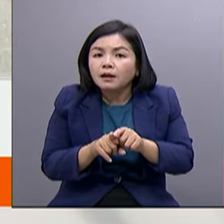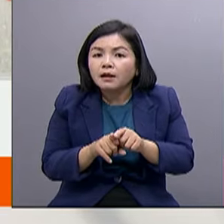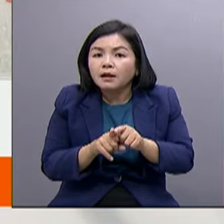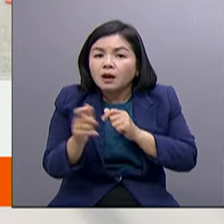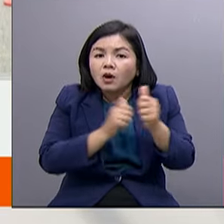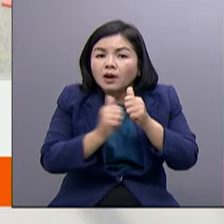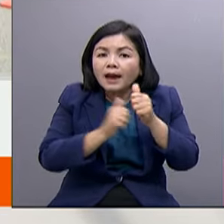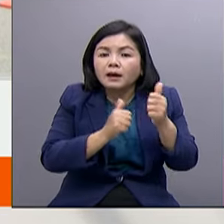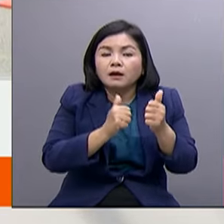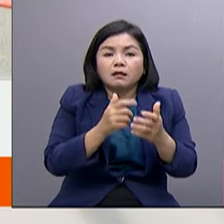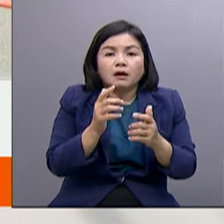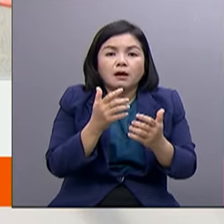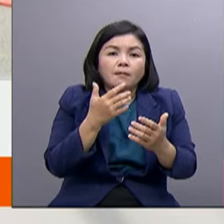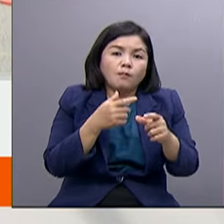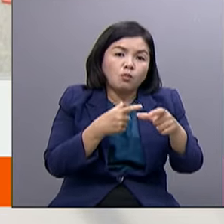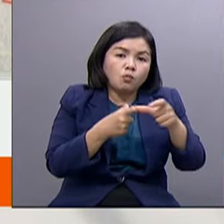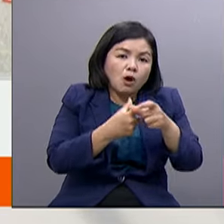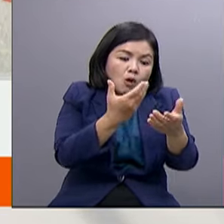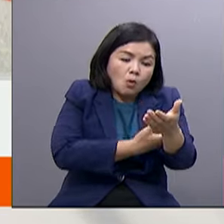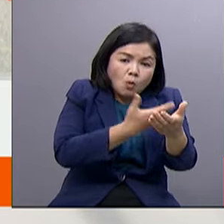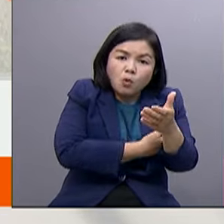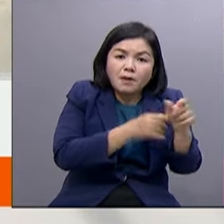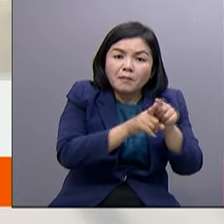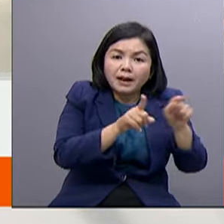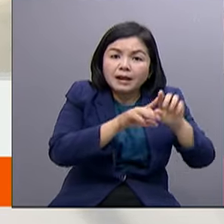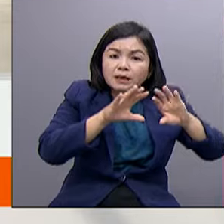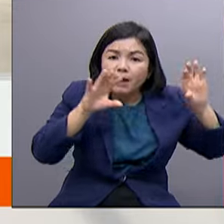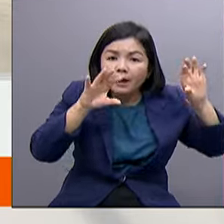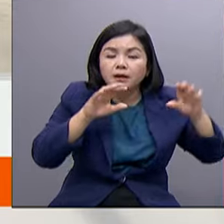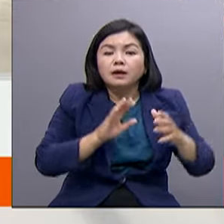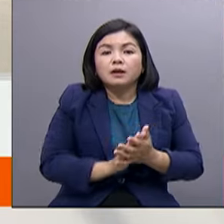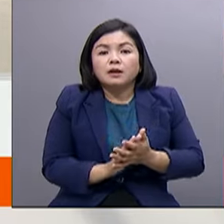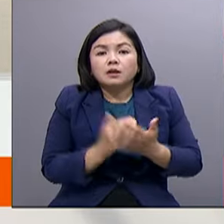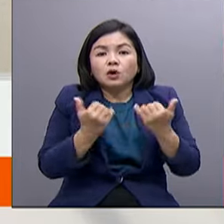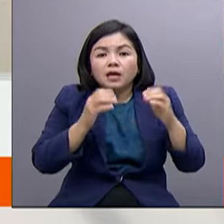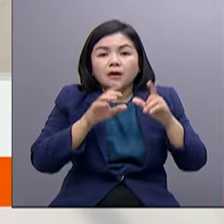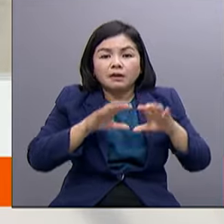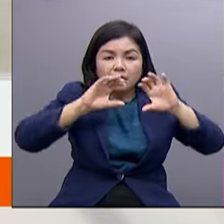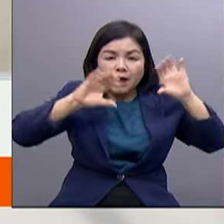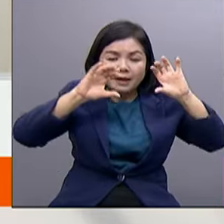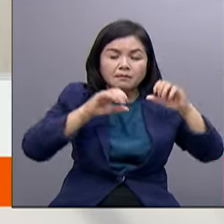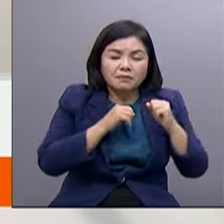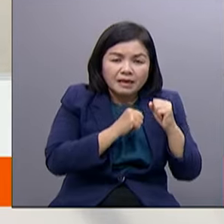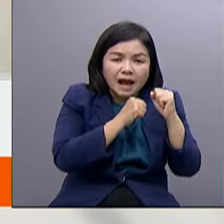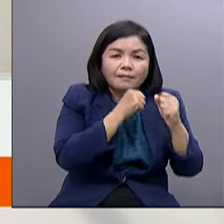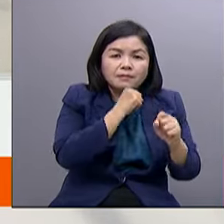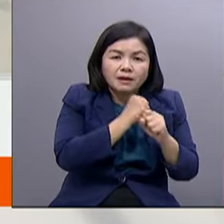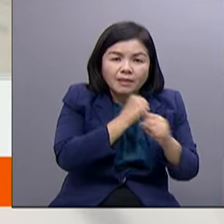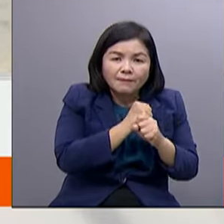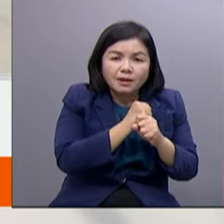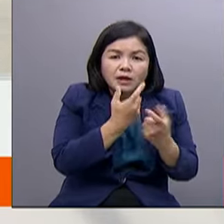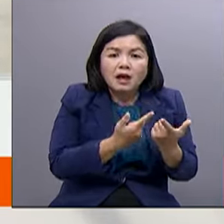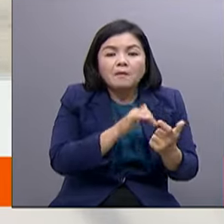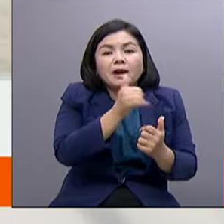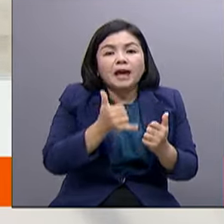ลที่ออกของหวยกันอีกนะครับทำไมทำมาเนี่ยสิ่งที่รัฐกำลังพยายามทำอันนี้เป็นการกระตุ้นให้คน ไปเพิ่มความ